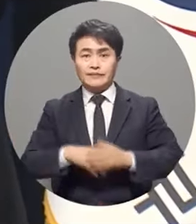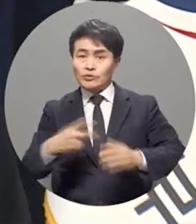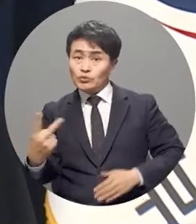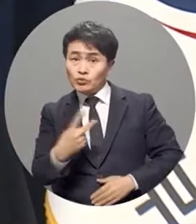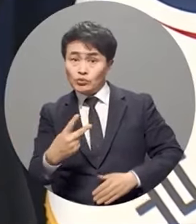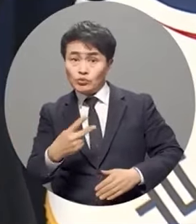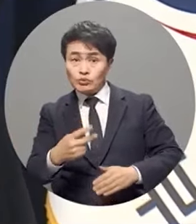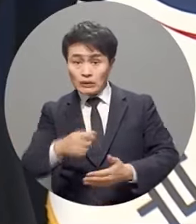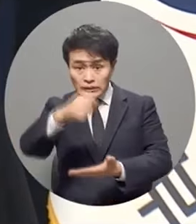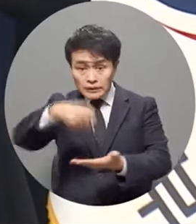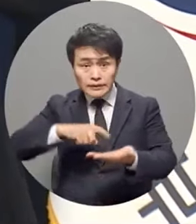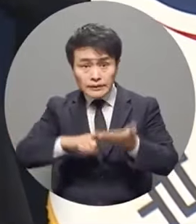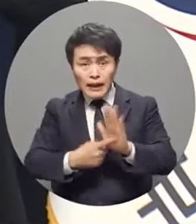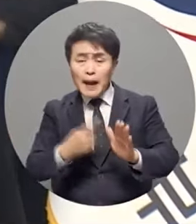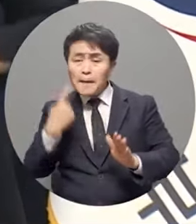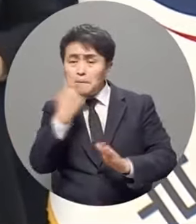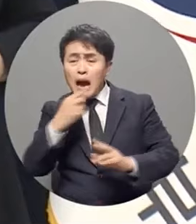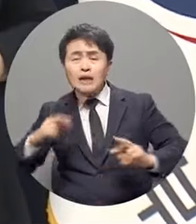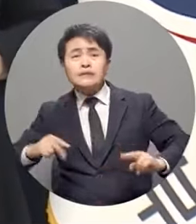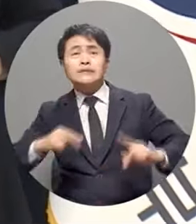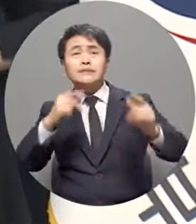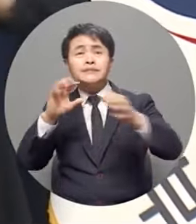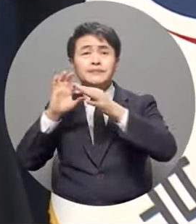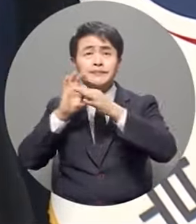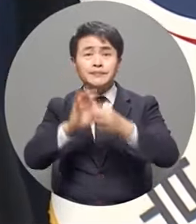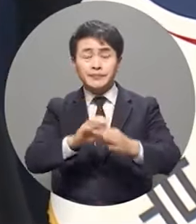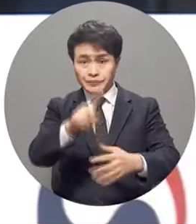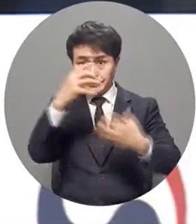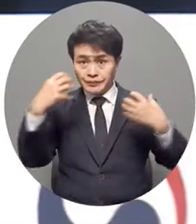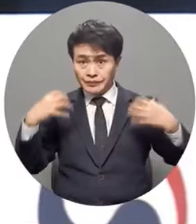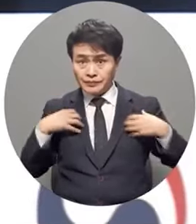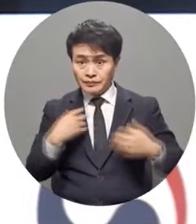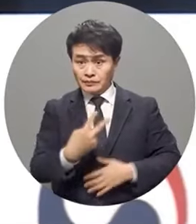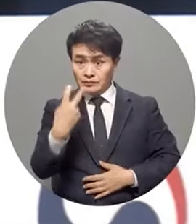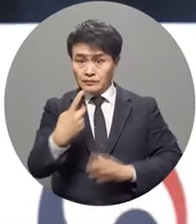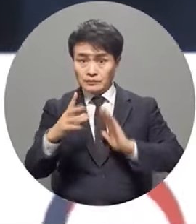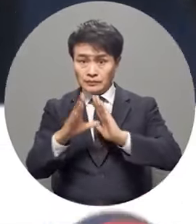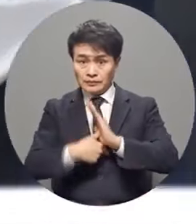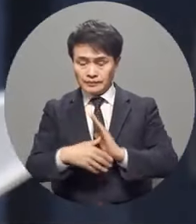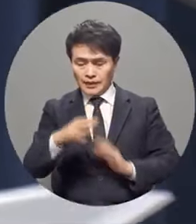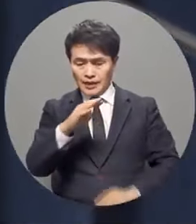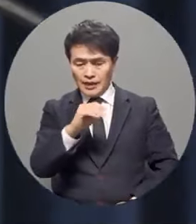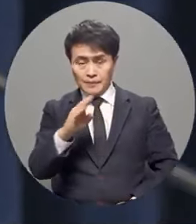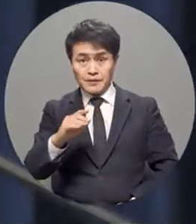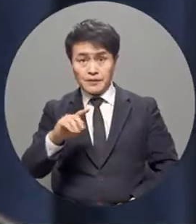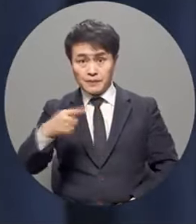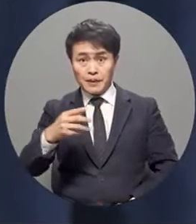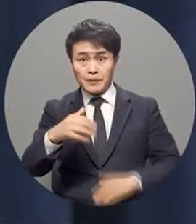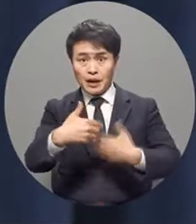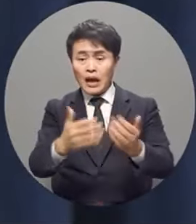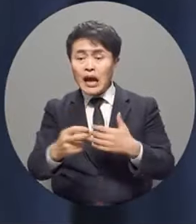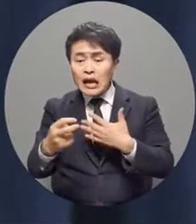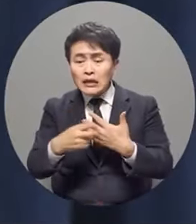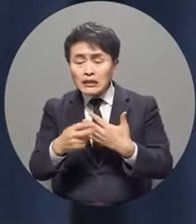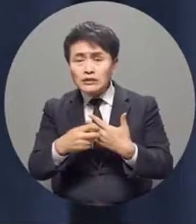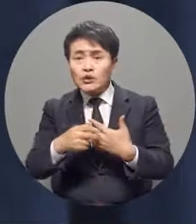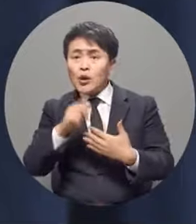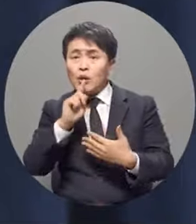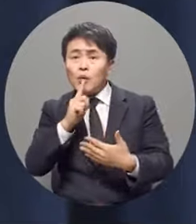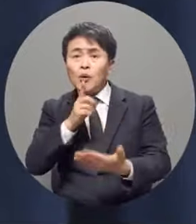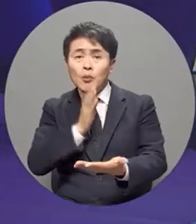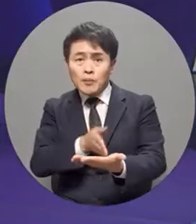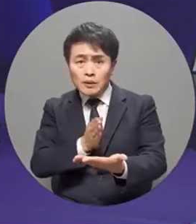양측의 기자회견에서도 말싸움은 이어졌습니다. 정부는 지난 20일 MBC 100분 토론에서 나온 한 의사 출연자의 발언을